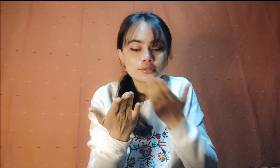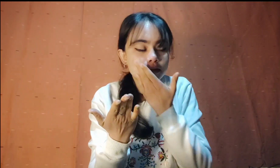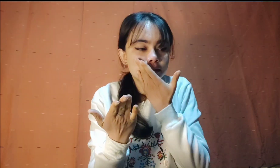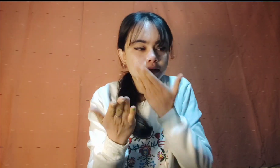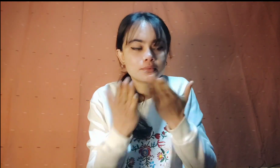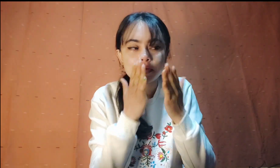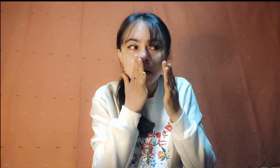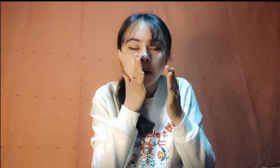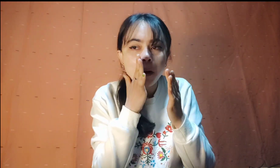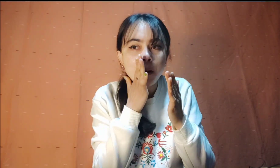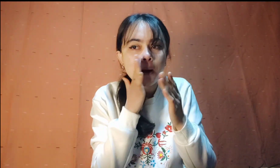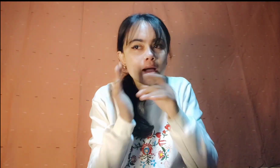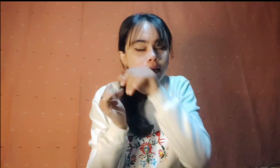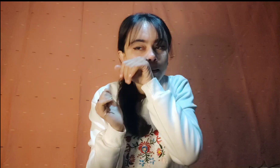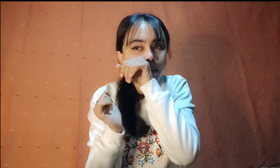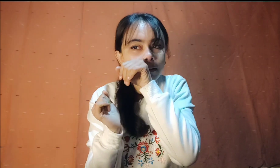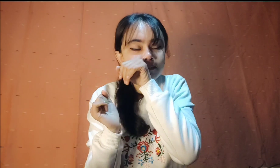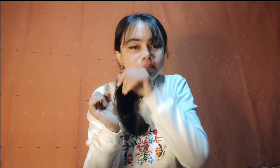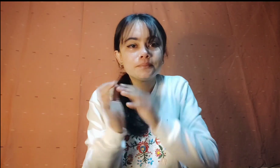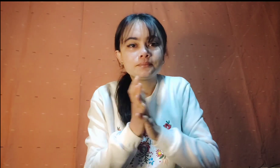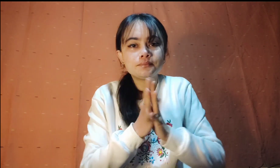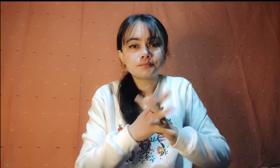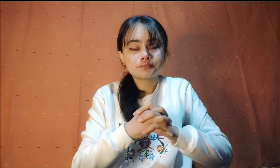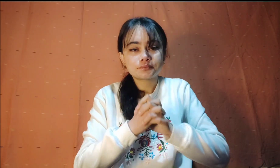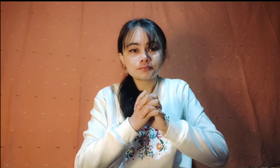I'm emotional by now.